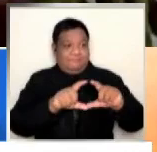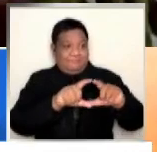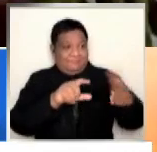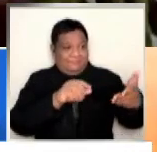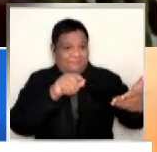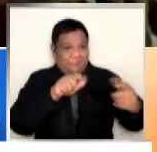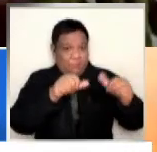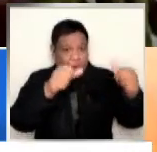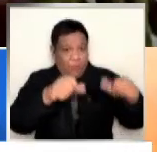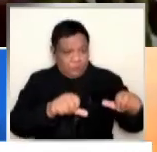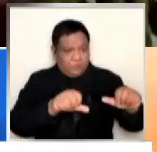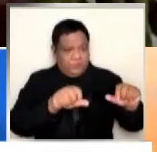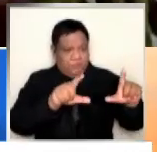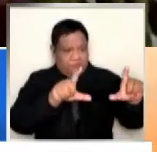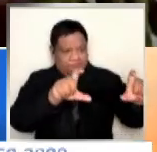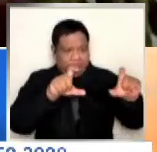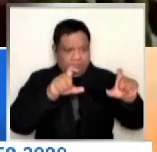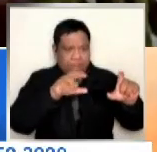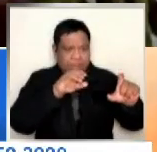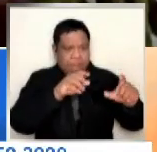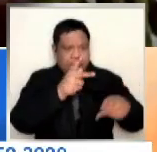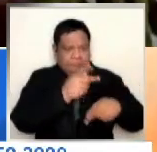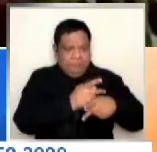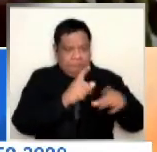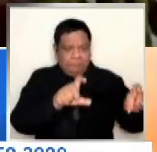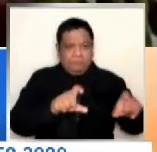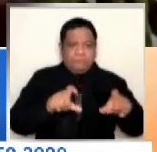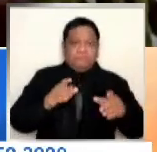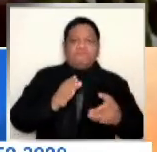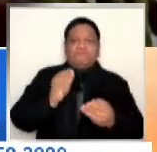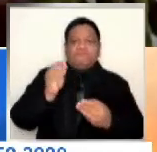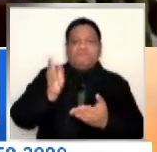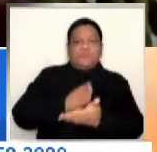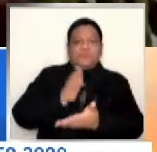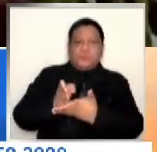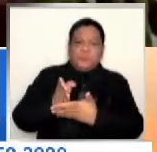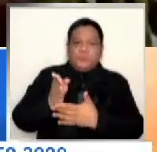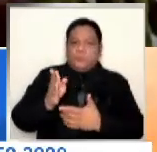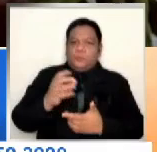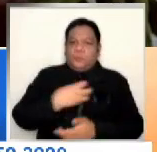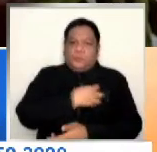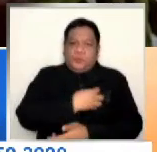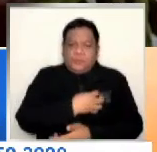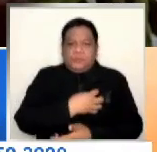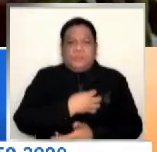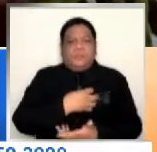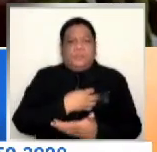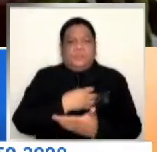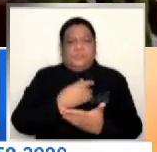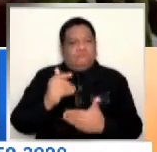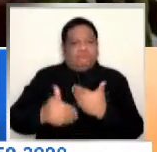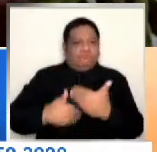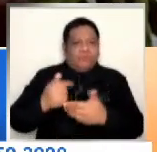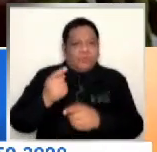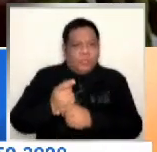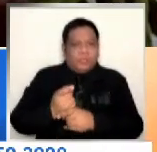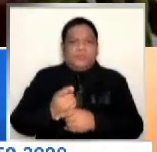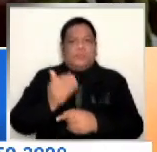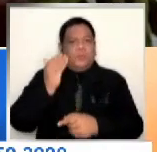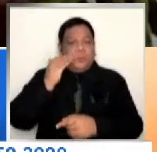mabura at saka magpunta sa police para sila ang gumawa ng tamang proseso. And remember, if it's a